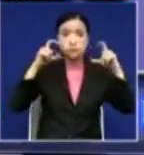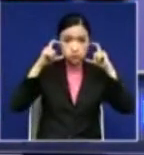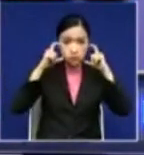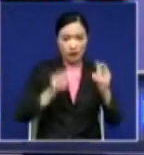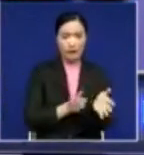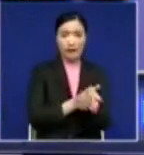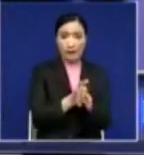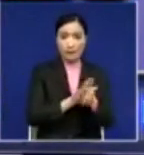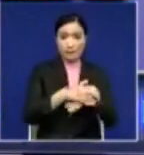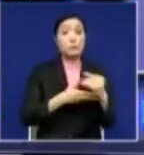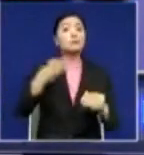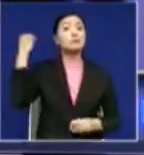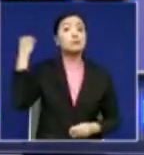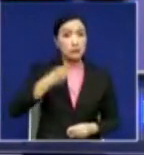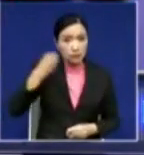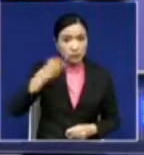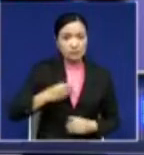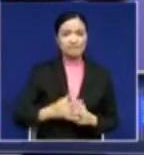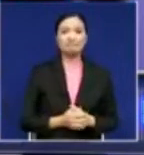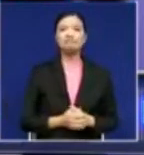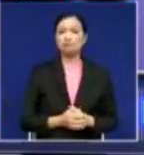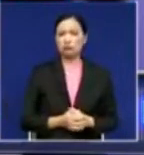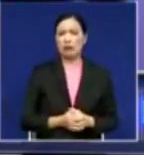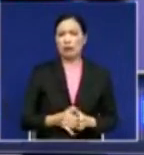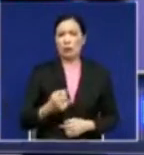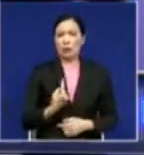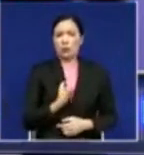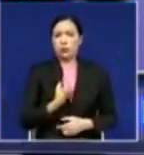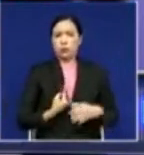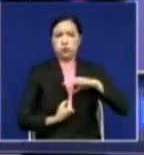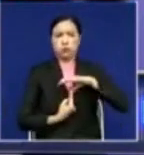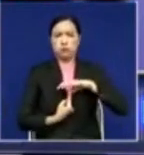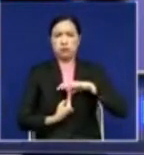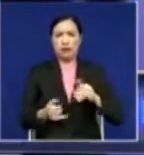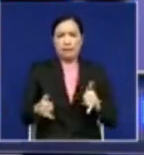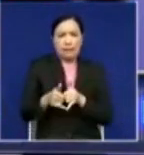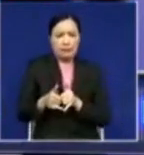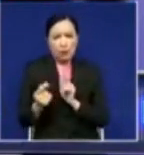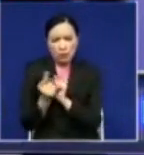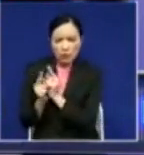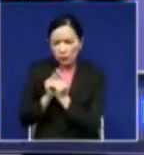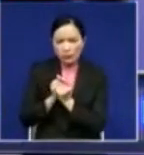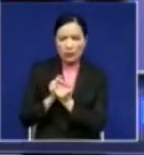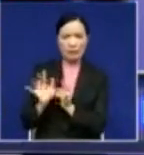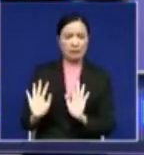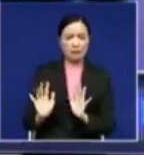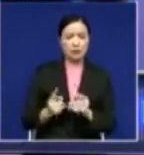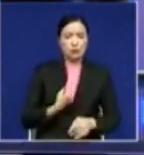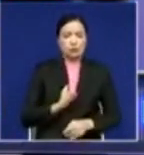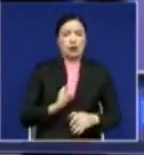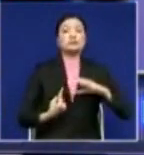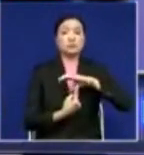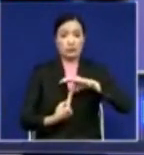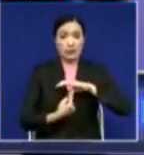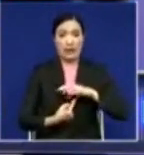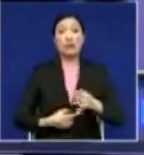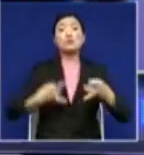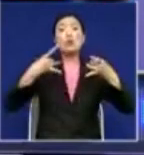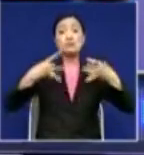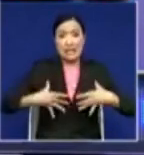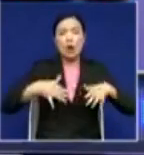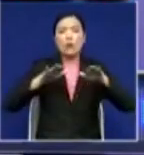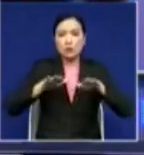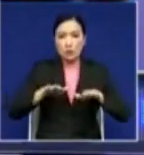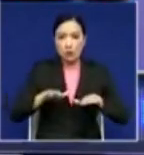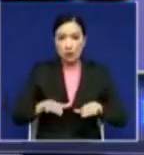างมือบ่อยๆนะครับแยกตัวออกจากผู้อื่นระยะหนึ่งก่อนนะครับเพื่อจะได้ลดความเสี่ยงนะครับทั้งหมดนี้ก็เป็นภาพรวมของ